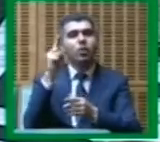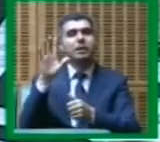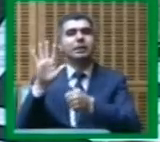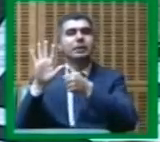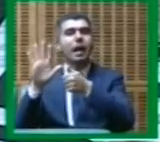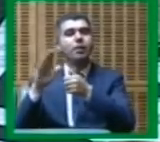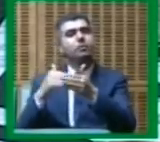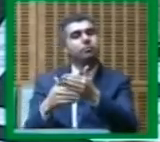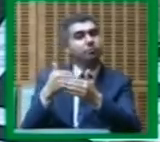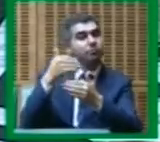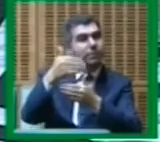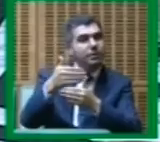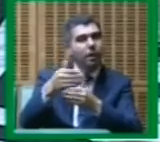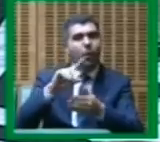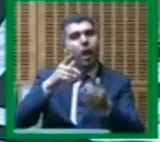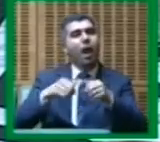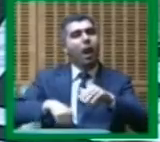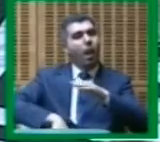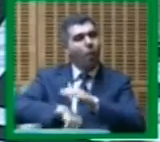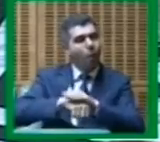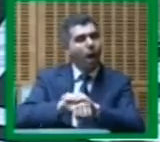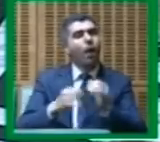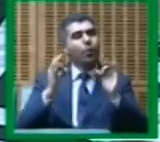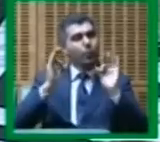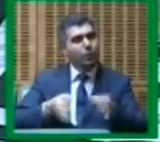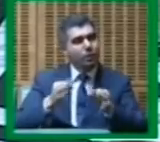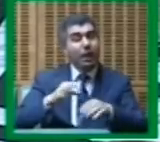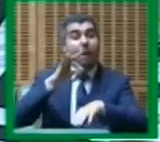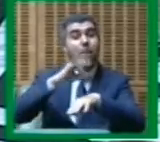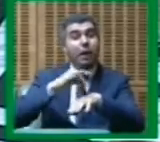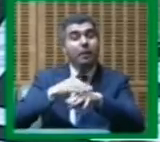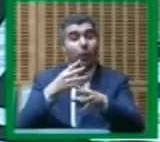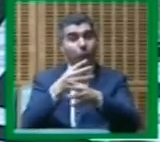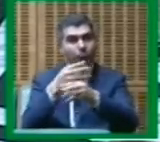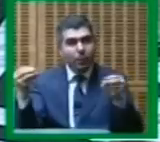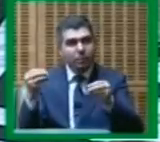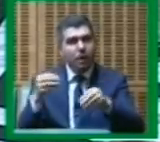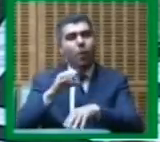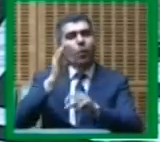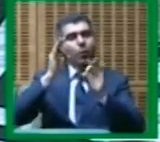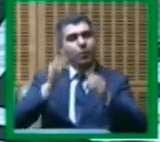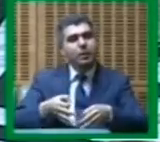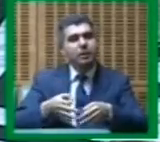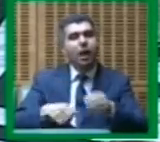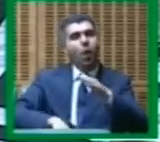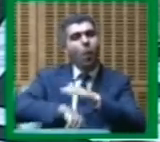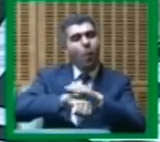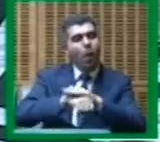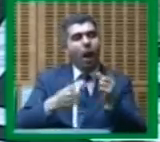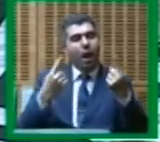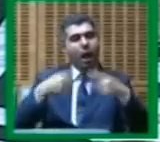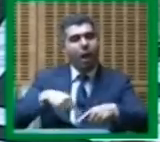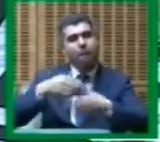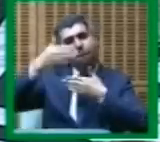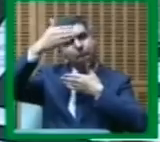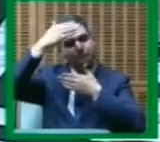نشوفوا شنو كتوقع القرار ديالنا، ثق بيا بان جميع السيناريوهات يعني الدرسات وجميع الاحتمالات حنا موجدين لها، وان شاء الله ما كنظن